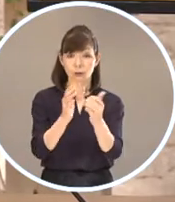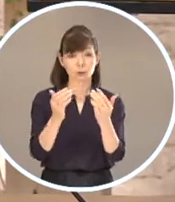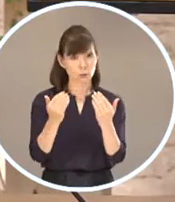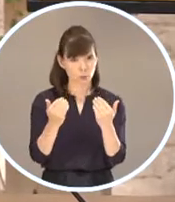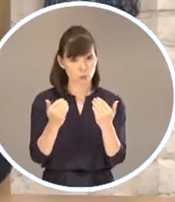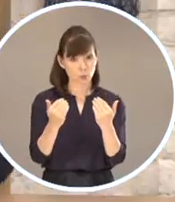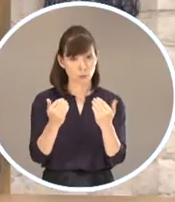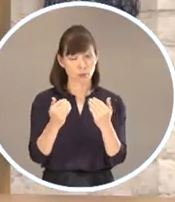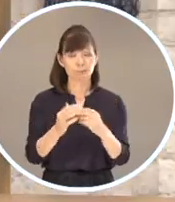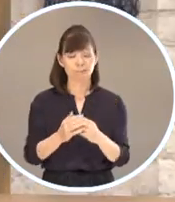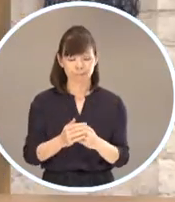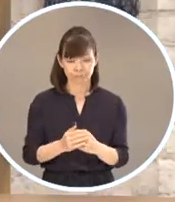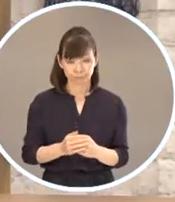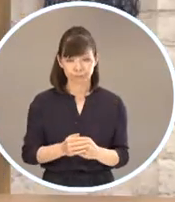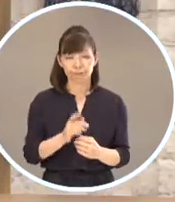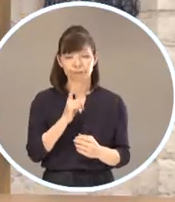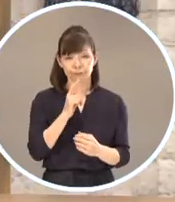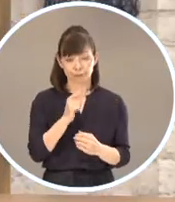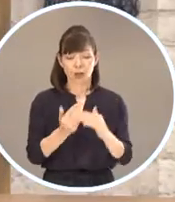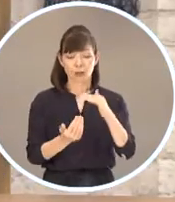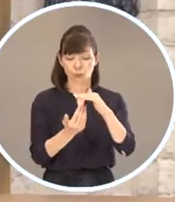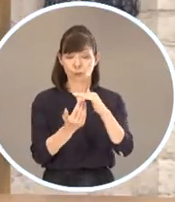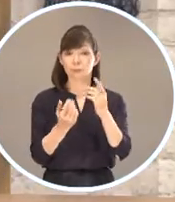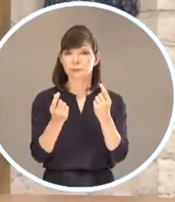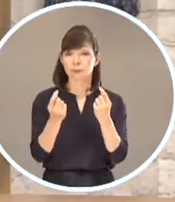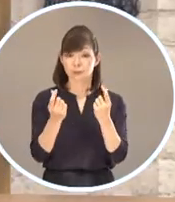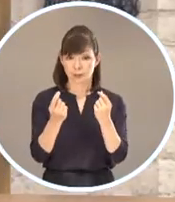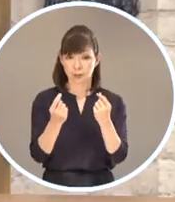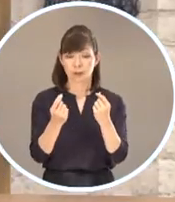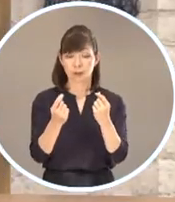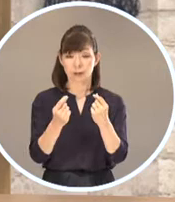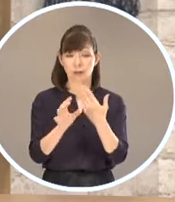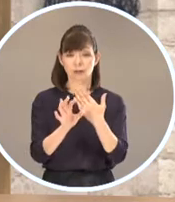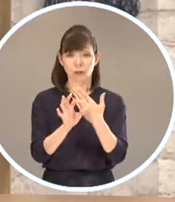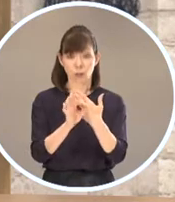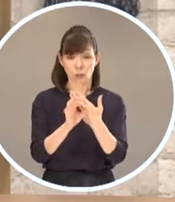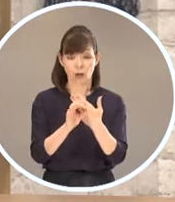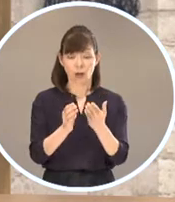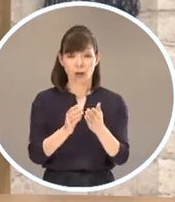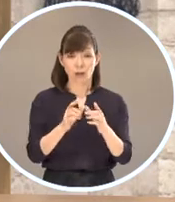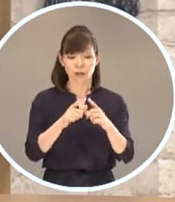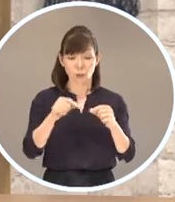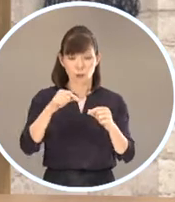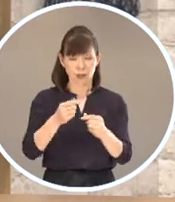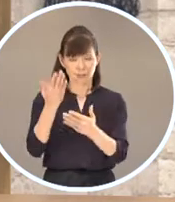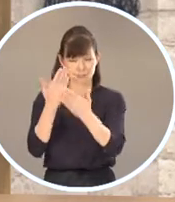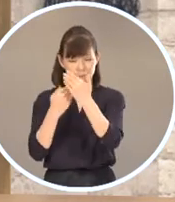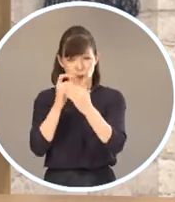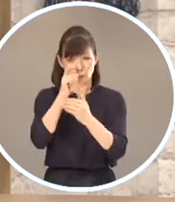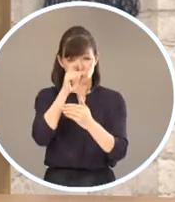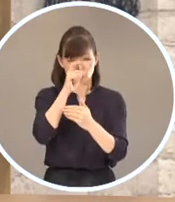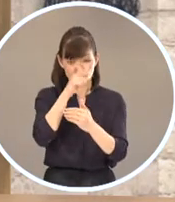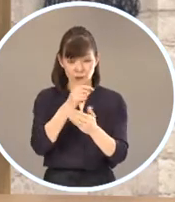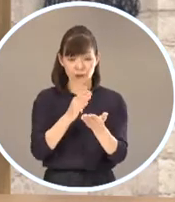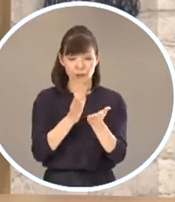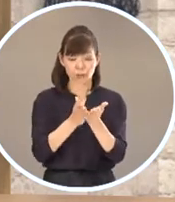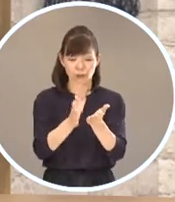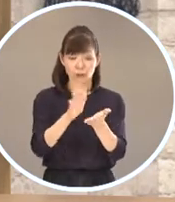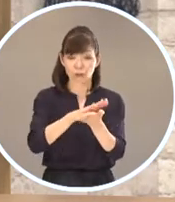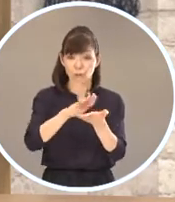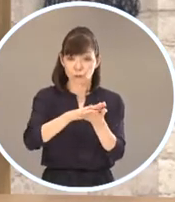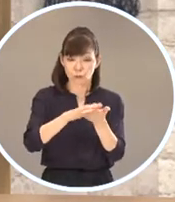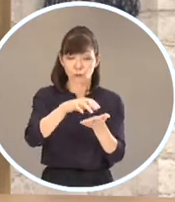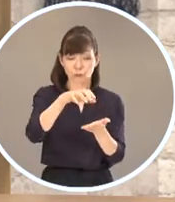なんですか。 ああ、なるほど。確かにトップクラスはトップクラスなんですね。例えばですね、その日本で最古のドック、これはですね、倉橋島の